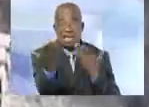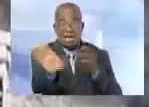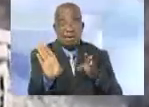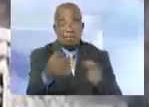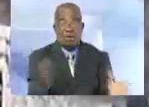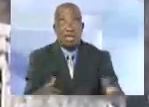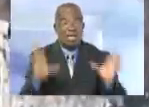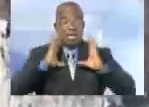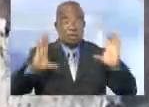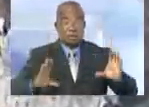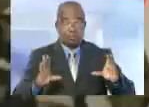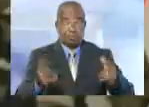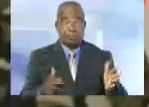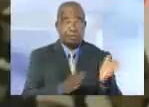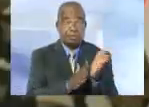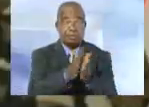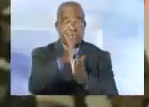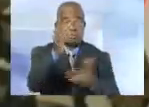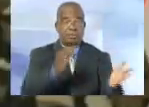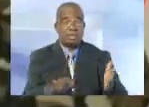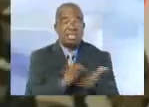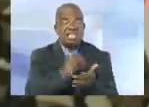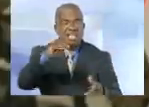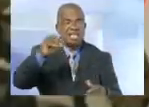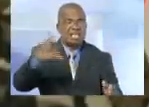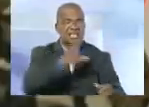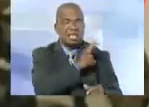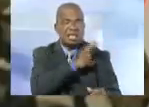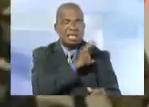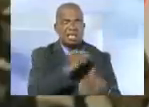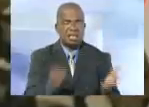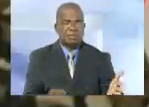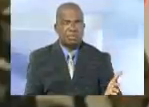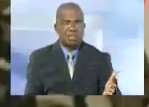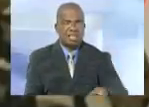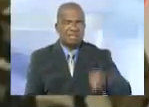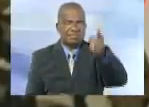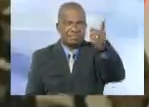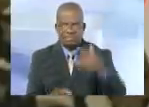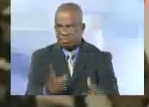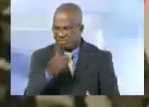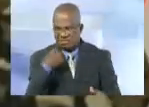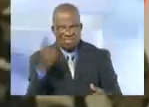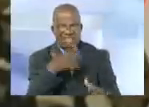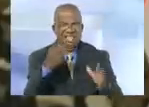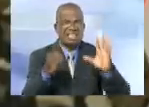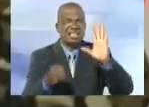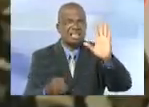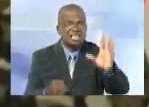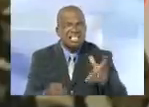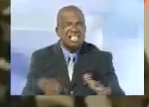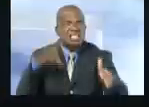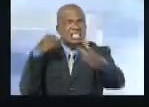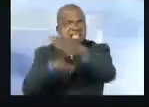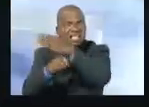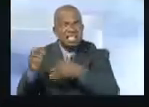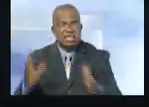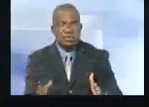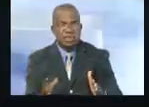s'était barricadé Christopher Dorner, un policier lancé dans une vendetta meurtrière contre la police de Los Angeles dont il avait été